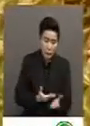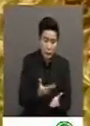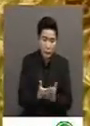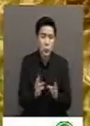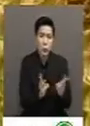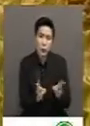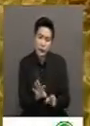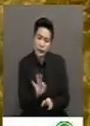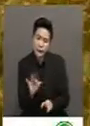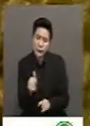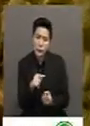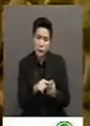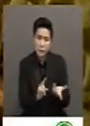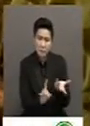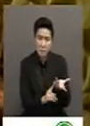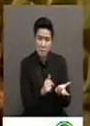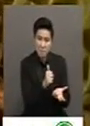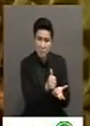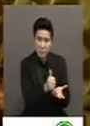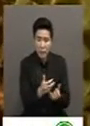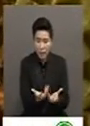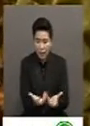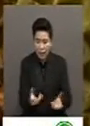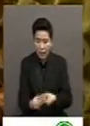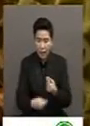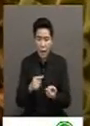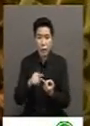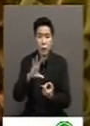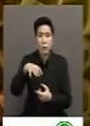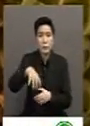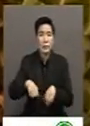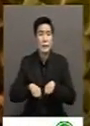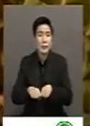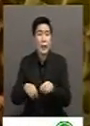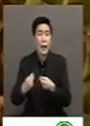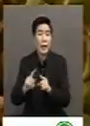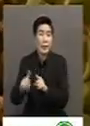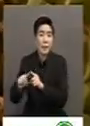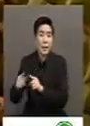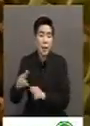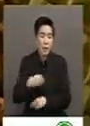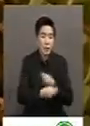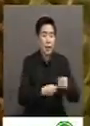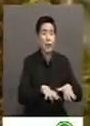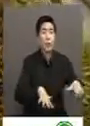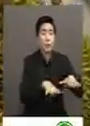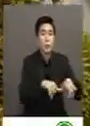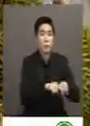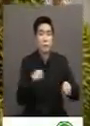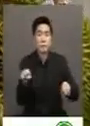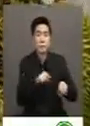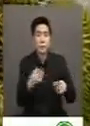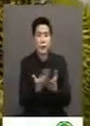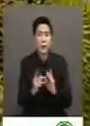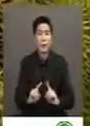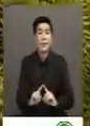างเลือกทั้งทุเรียนที่คัดเกรดแล้วที่วางขายตามห้างสรรพสินค้ากับทุเรียนที่ขายตามตลาดทั่วไปแม้จะมี